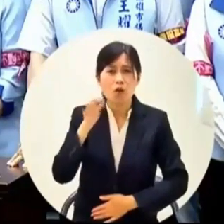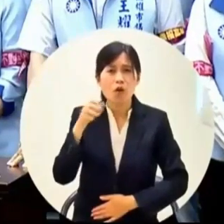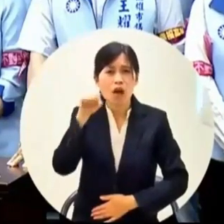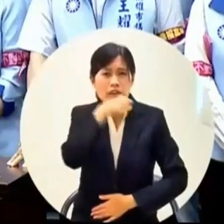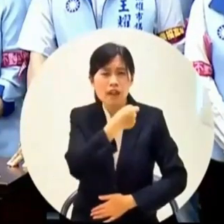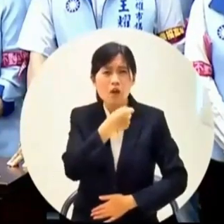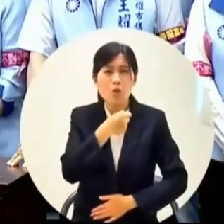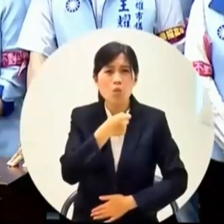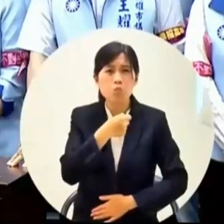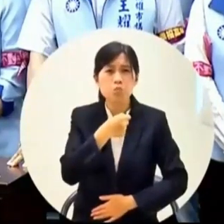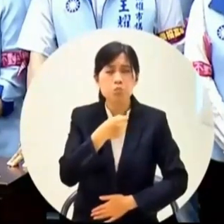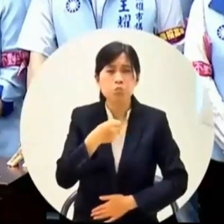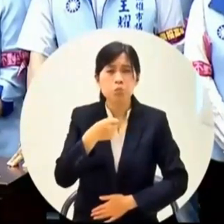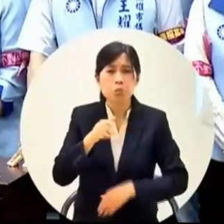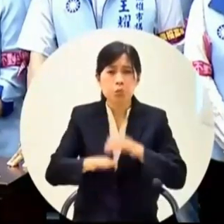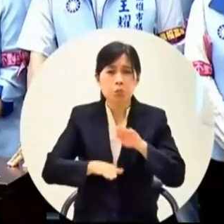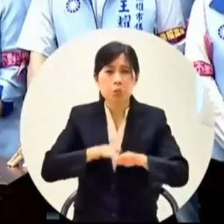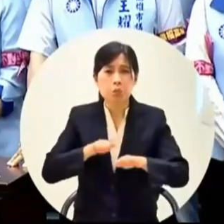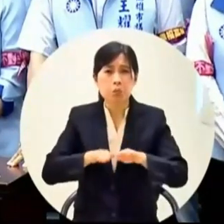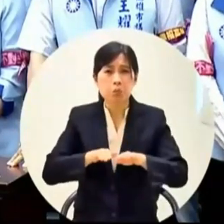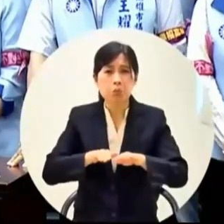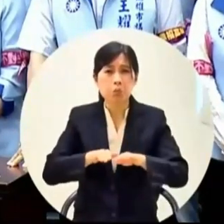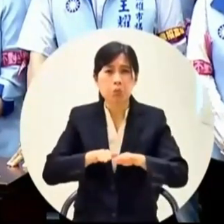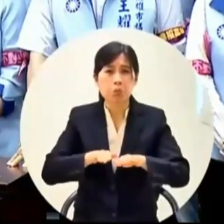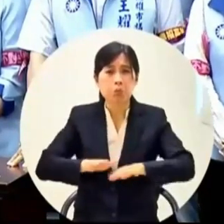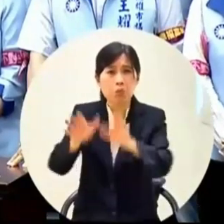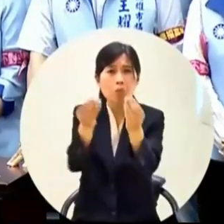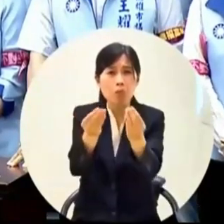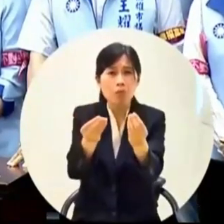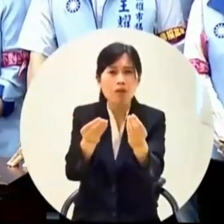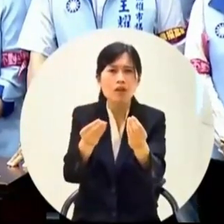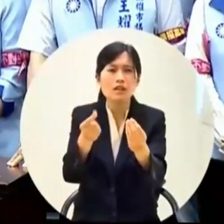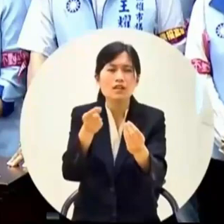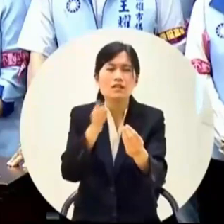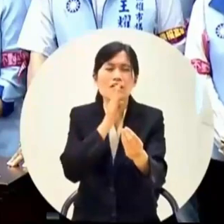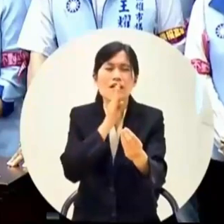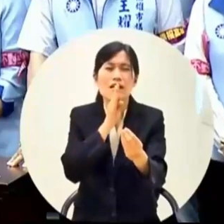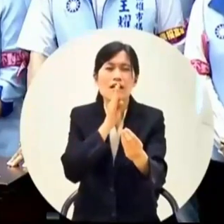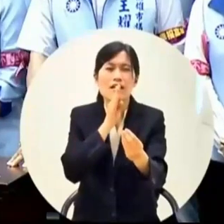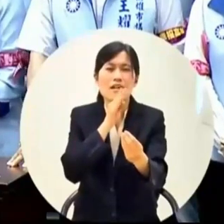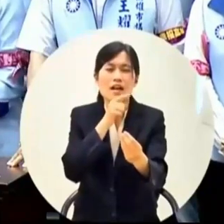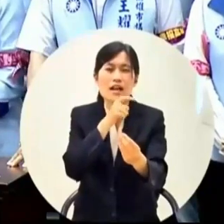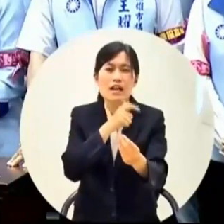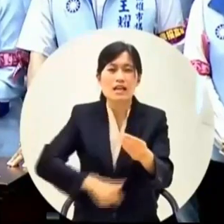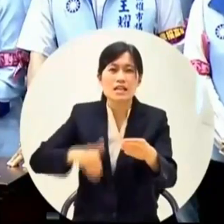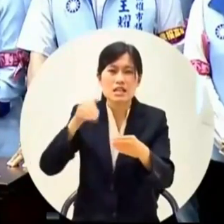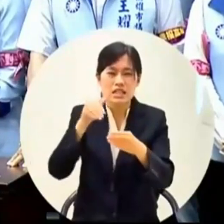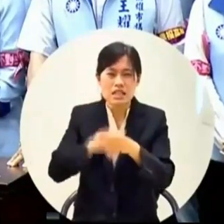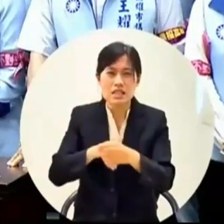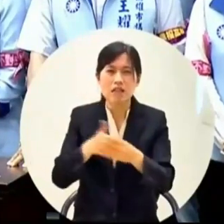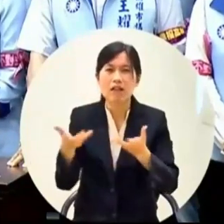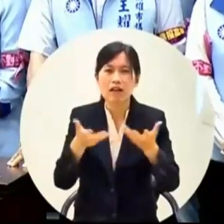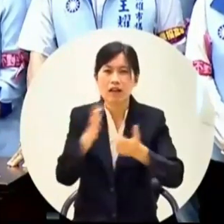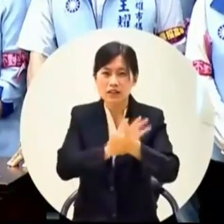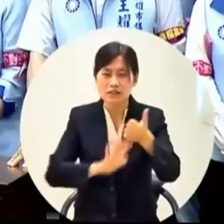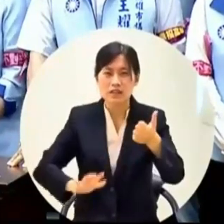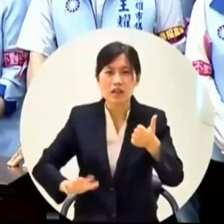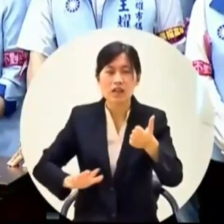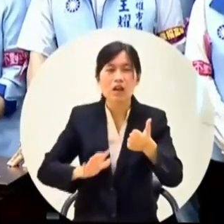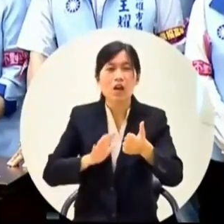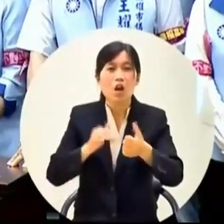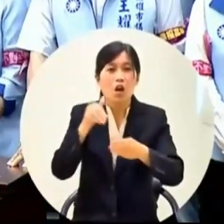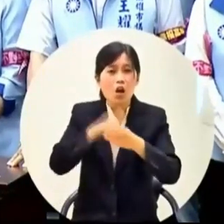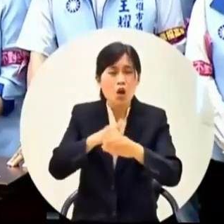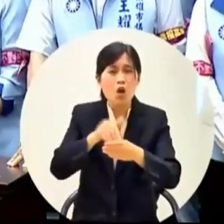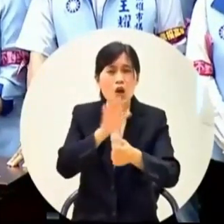步，就是被选举搞死了。我想政治是一时的啦，选去选耍我